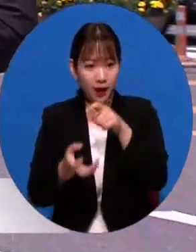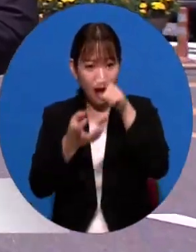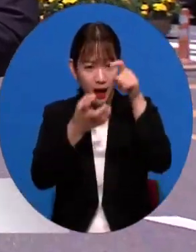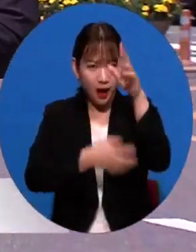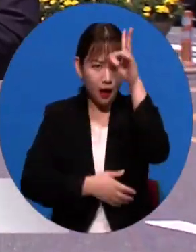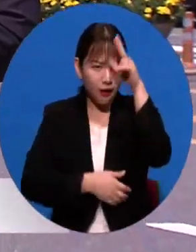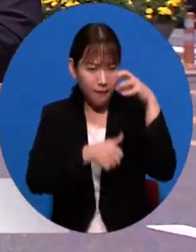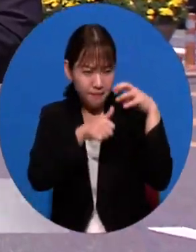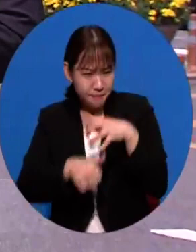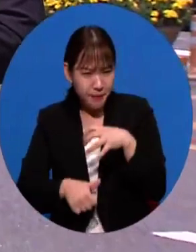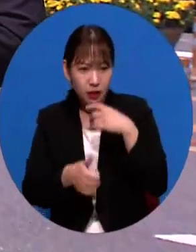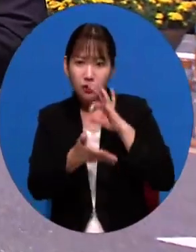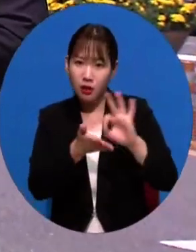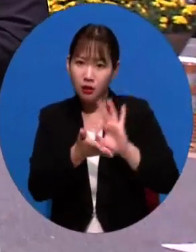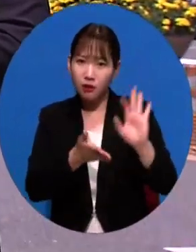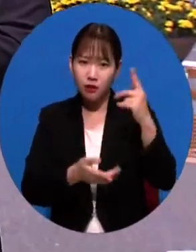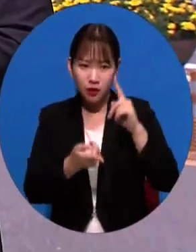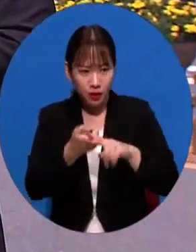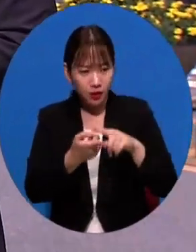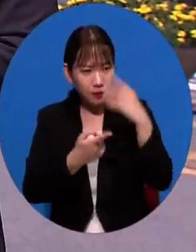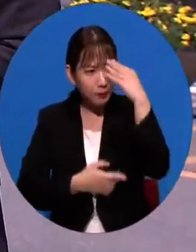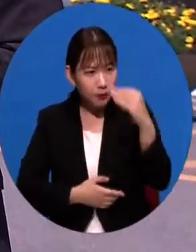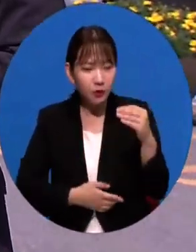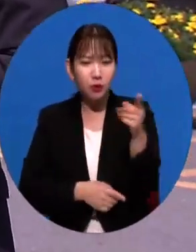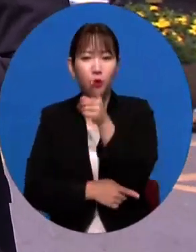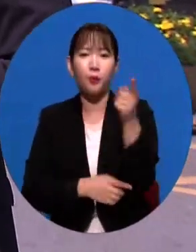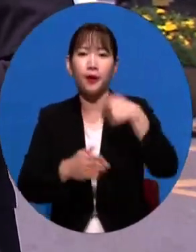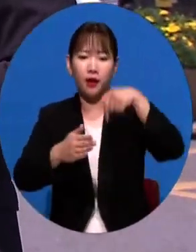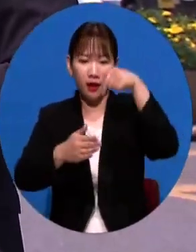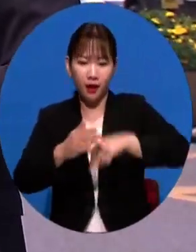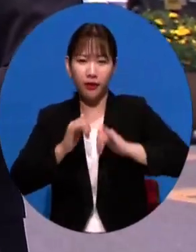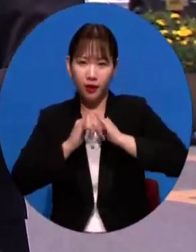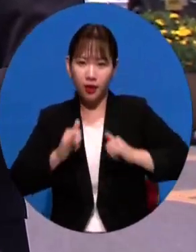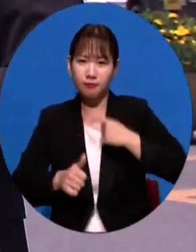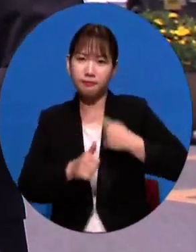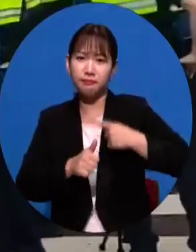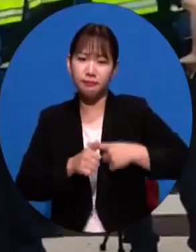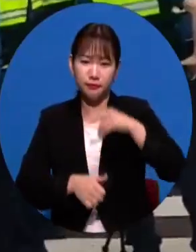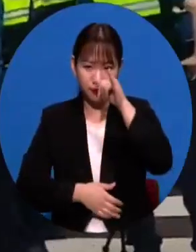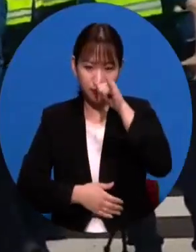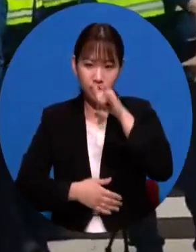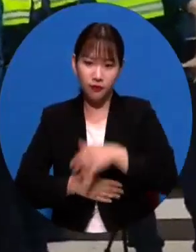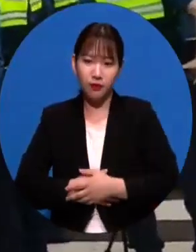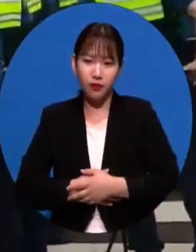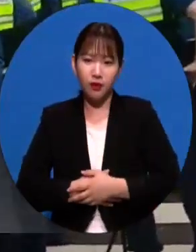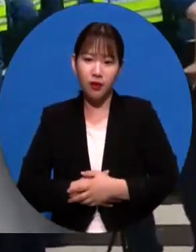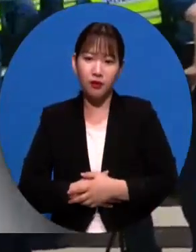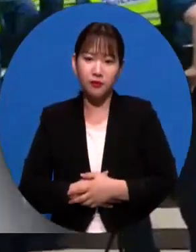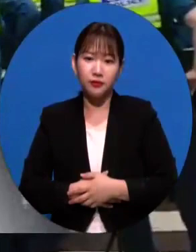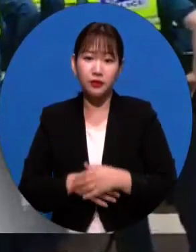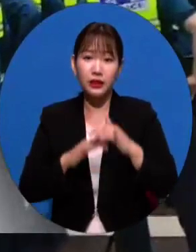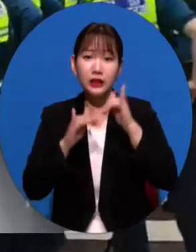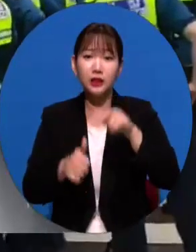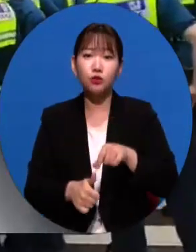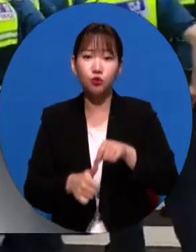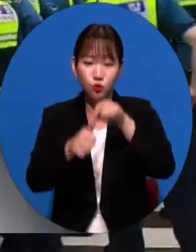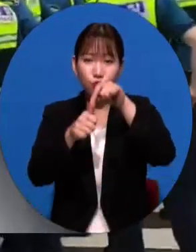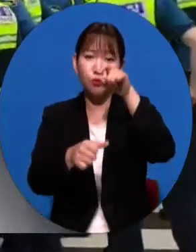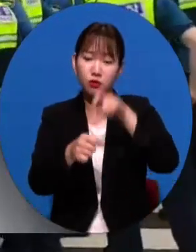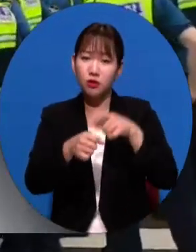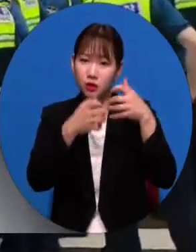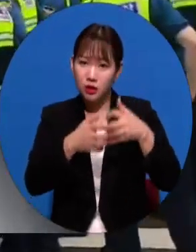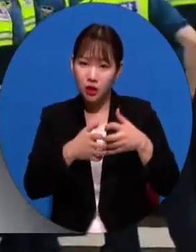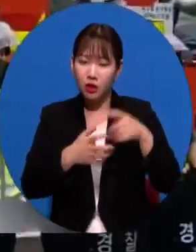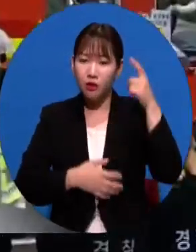진압에 투입된 걸 두고 소방 내부에서도 비판의 목소리가 나오고 있습니다. 인명을 구할 때 사용해야 하는 소방